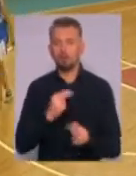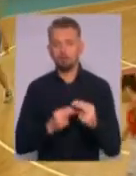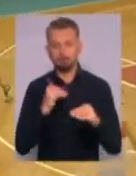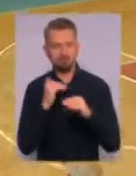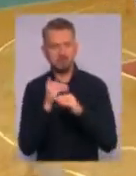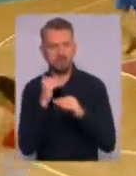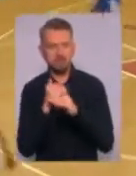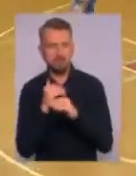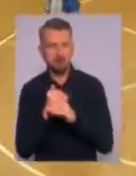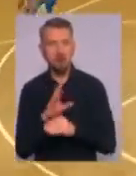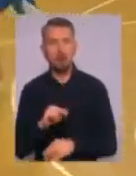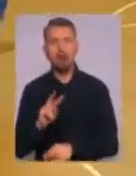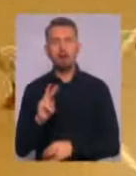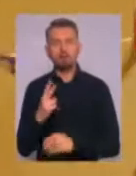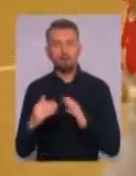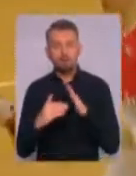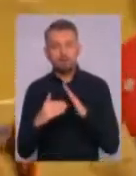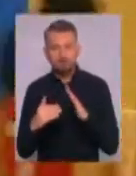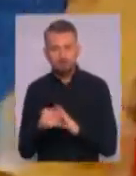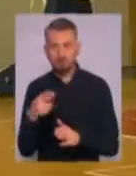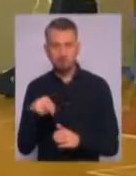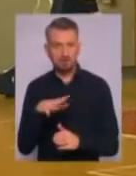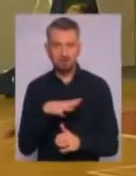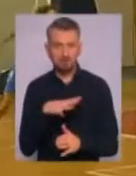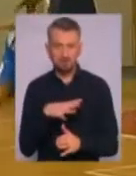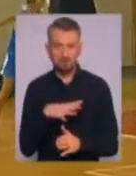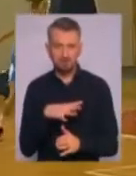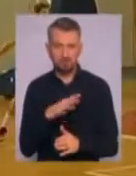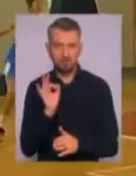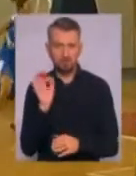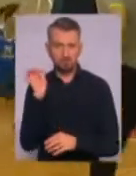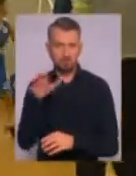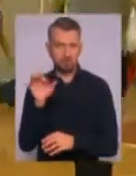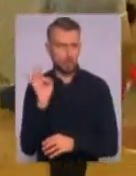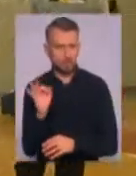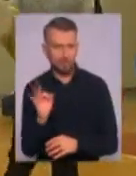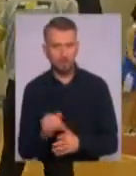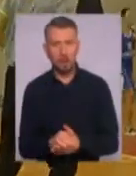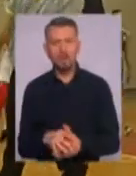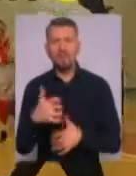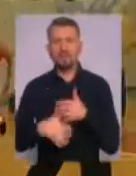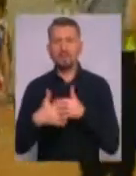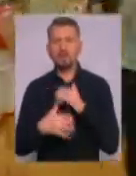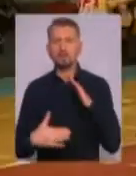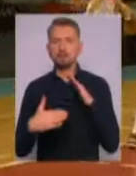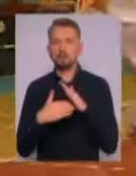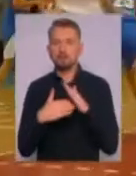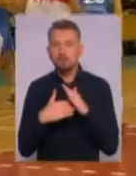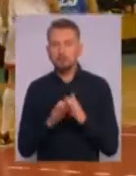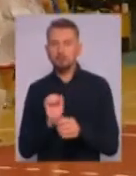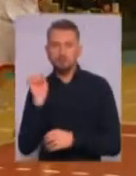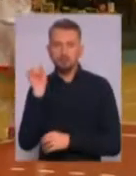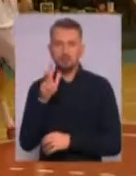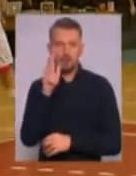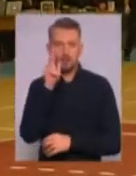у другій «Динамівок» спіткала гольова посуха. Лише на екваторі чверті Єлизавета Якутович реалізувала